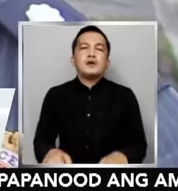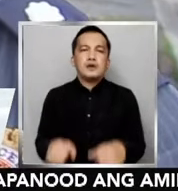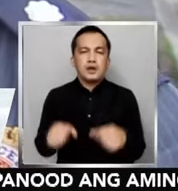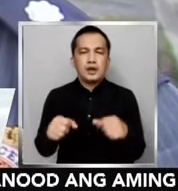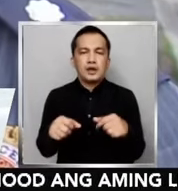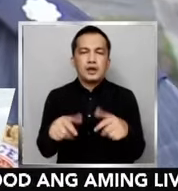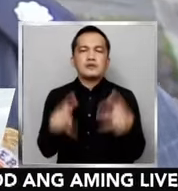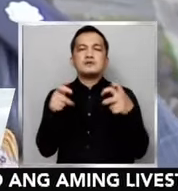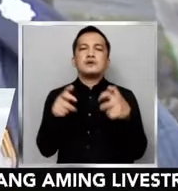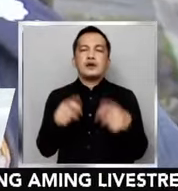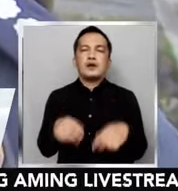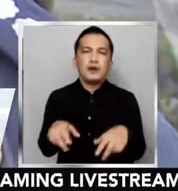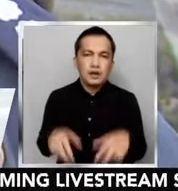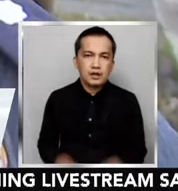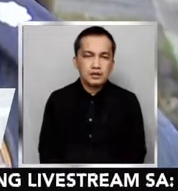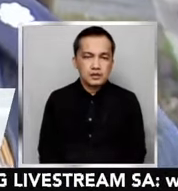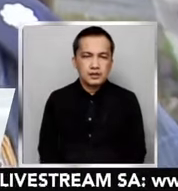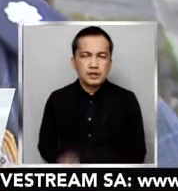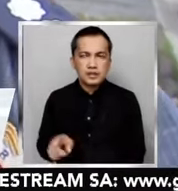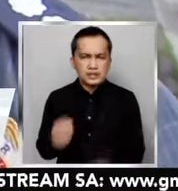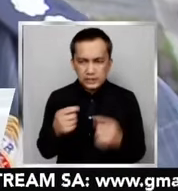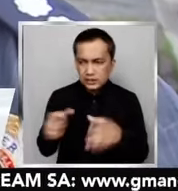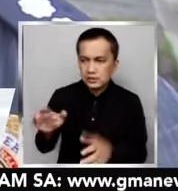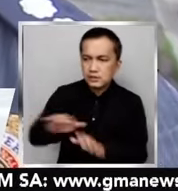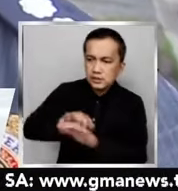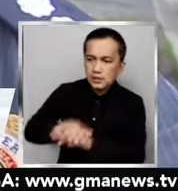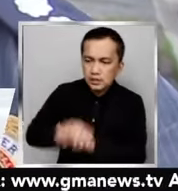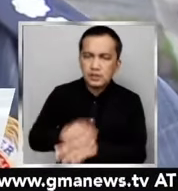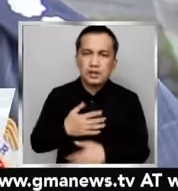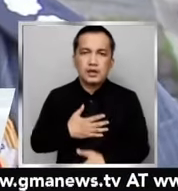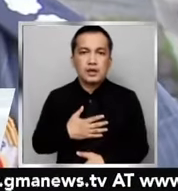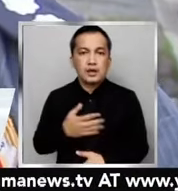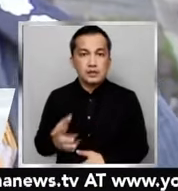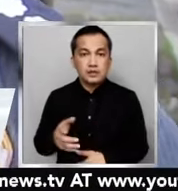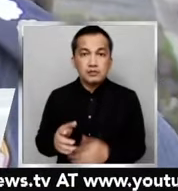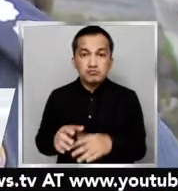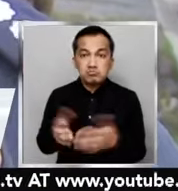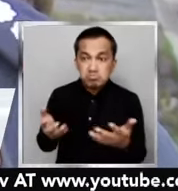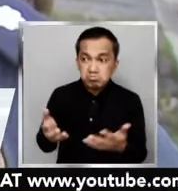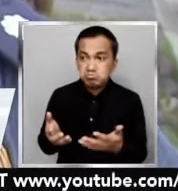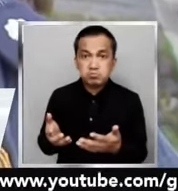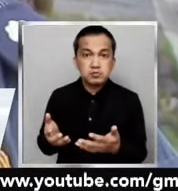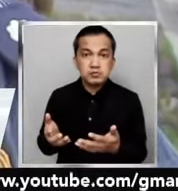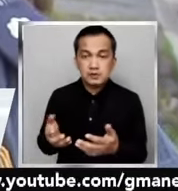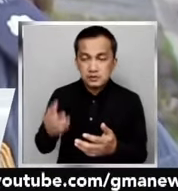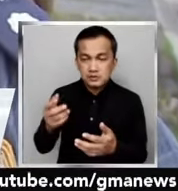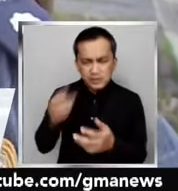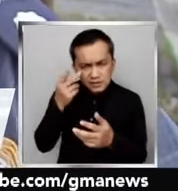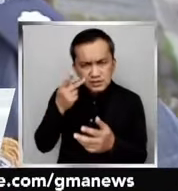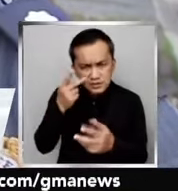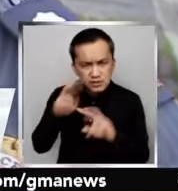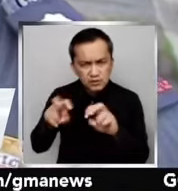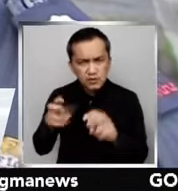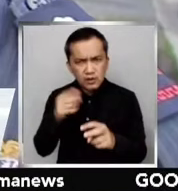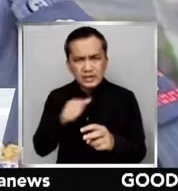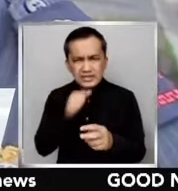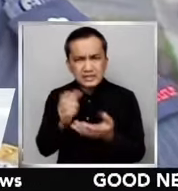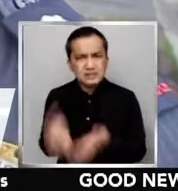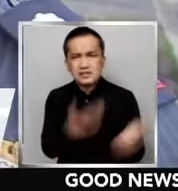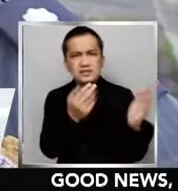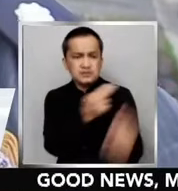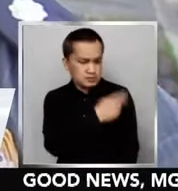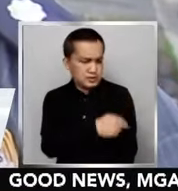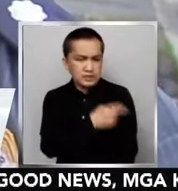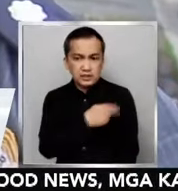loob at they try na i-revive ito yung nga ah iniimbestigahan natin Bakit hindi na lang nila tinak sa hospital kung nakita